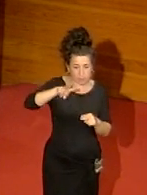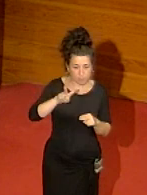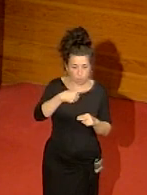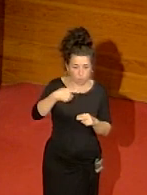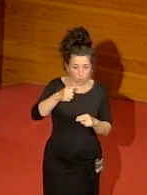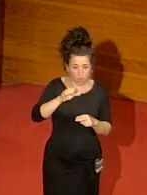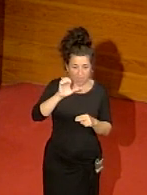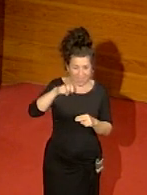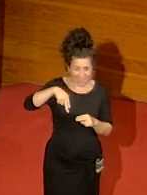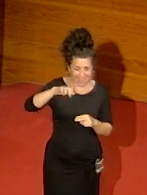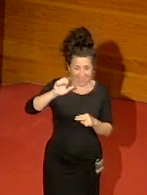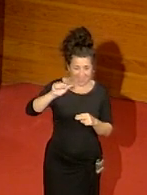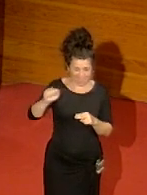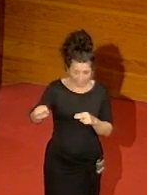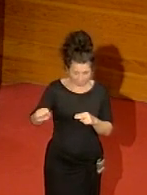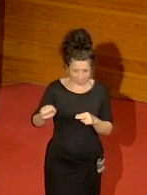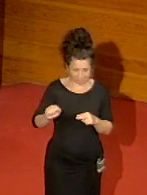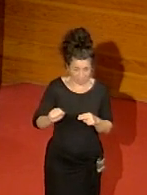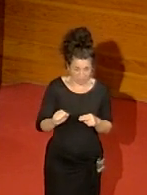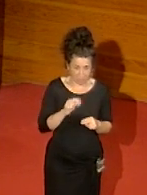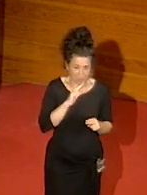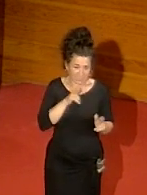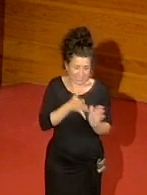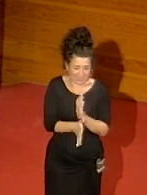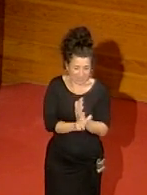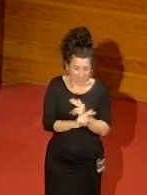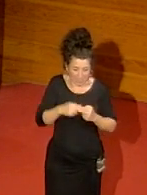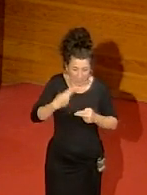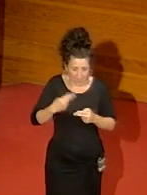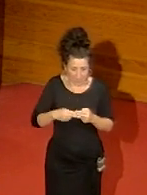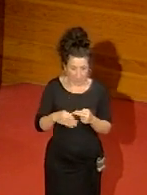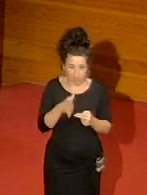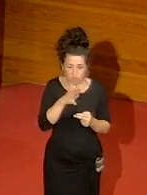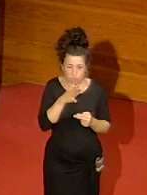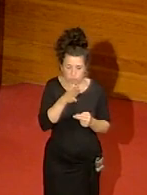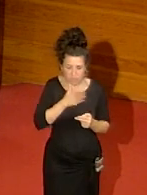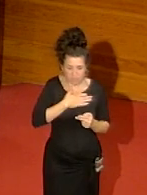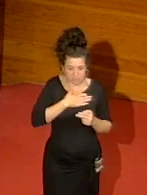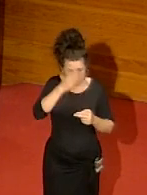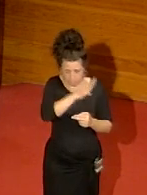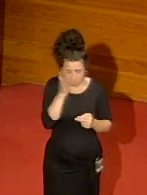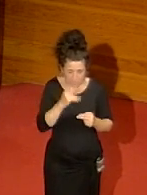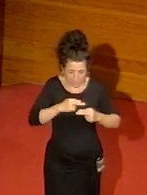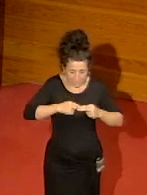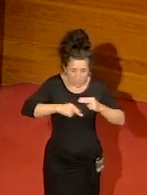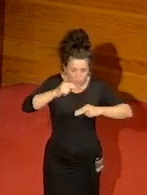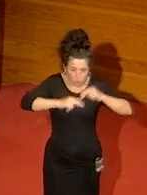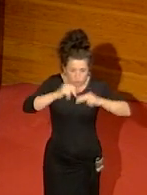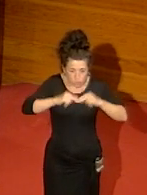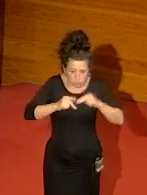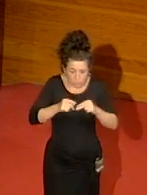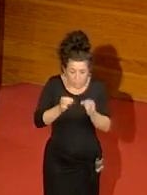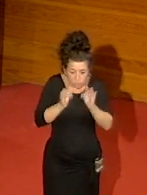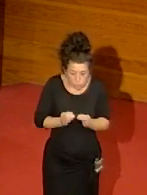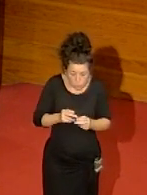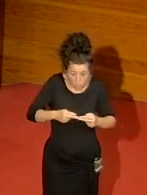nire gurasoek etxe bat ereki zutelako Muganea izeneko dermio batean, eta dago Arbizu eta Lakuntza herrien artean dago justu